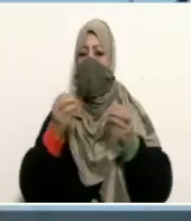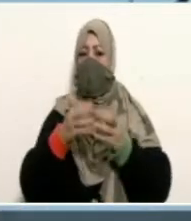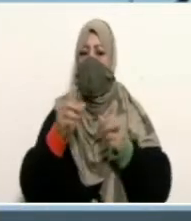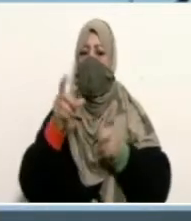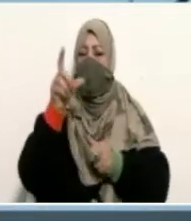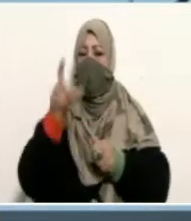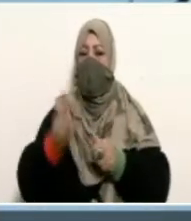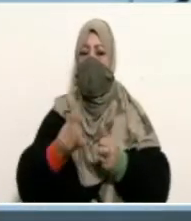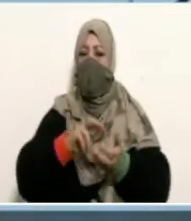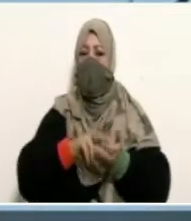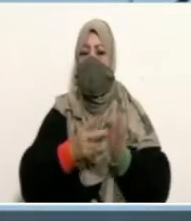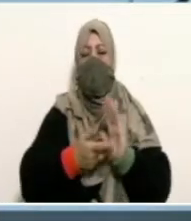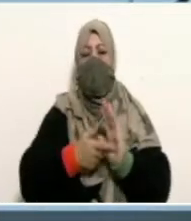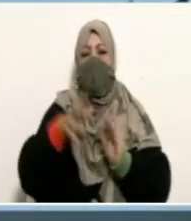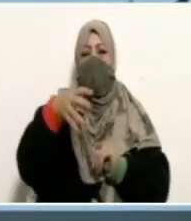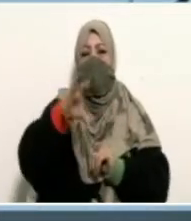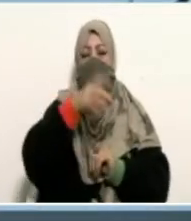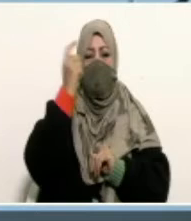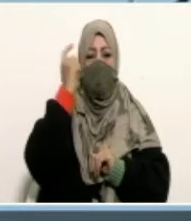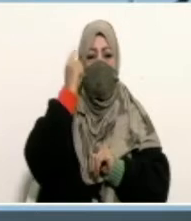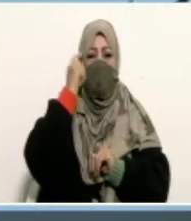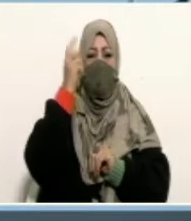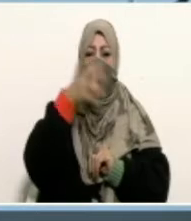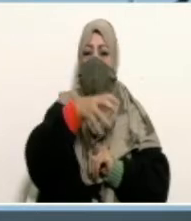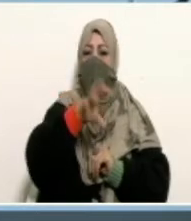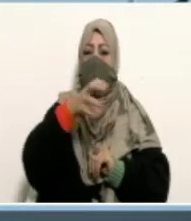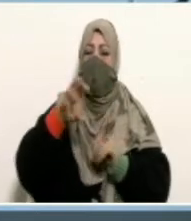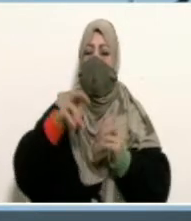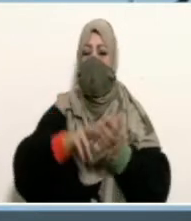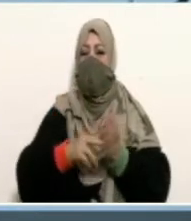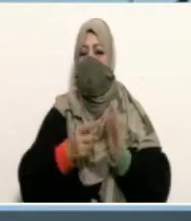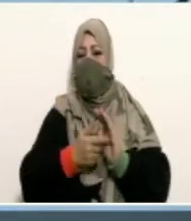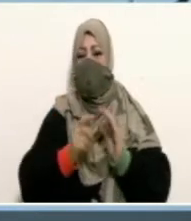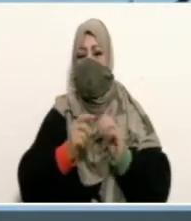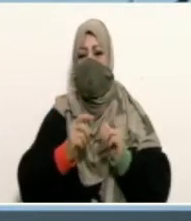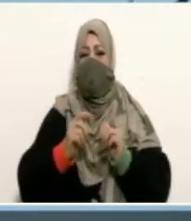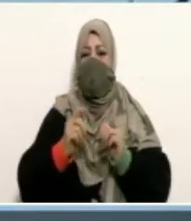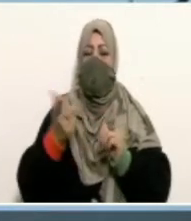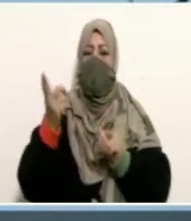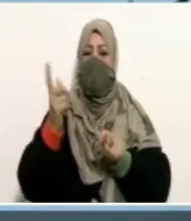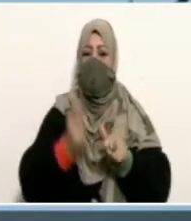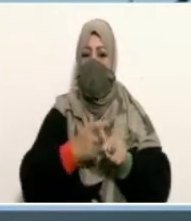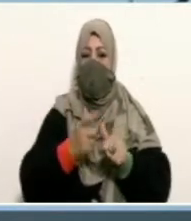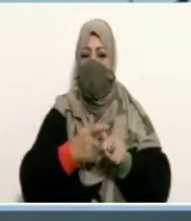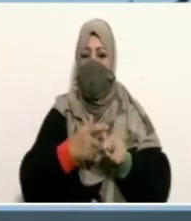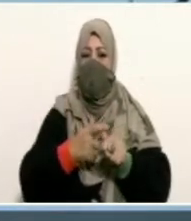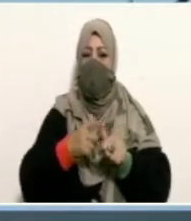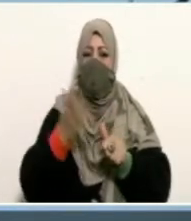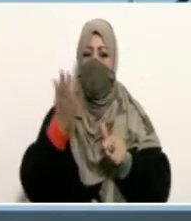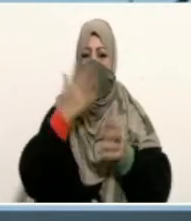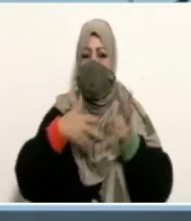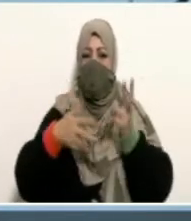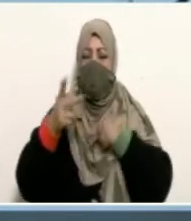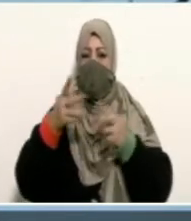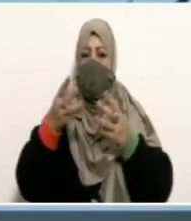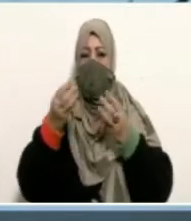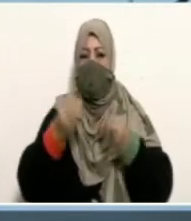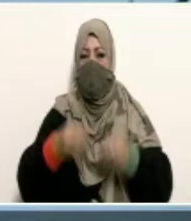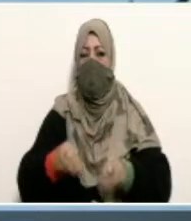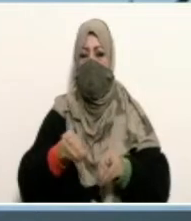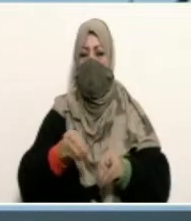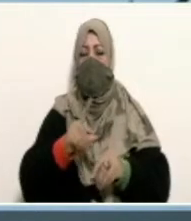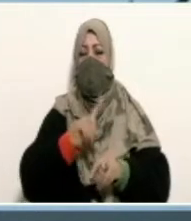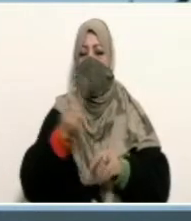كما ذكرت، لكن هذا حيث كان يعني الإبطال والعدم الإعمال به حيث كان يعني في